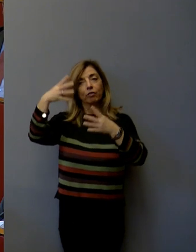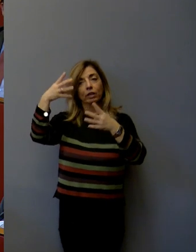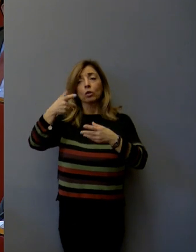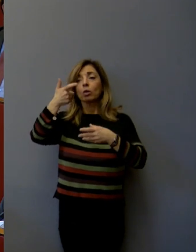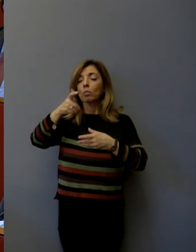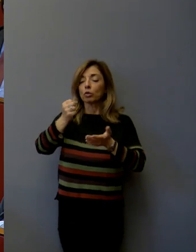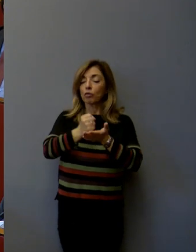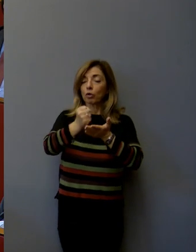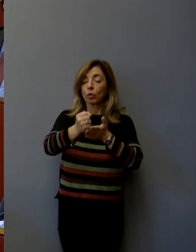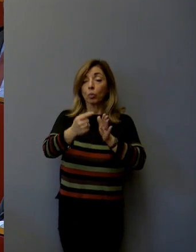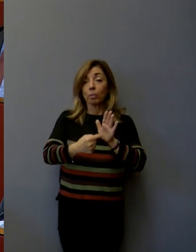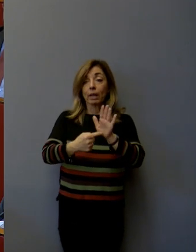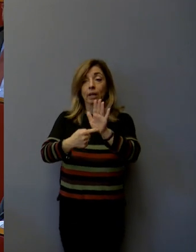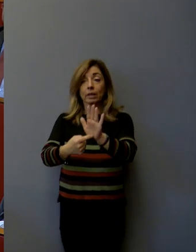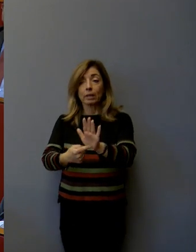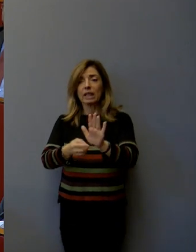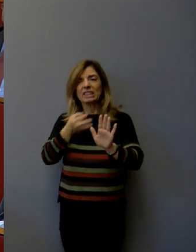con quale senso